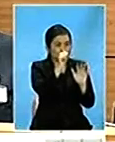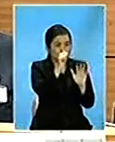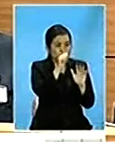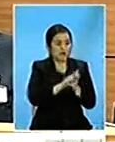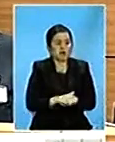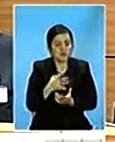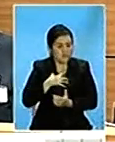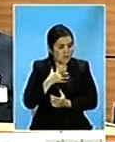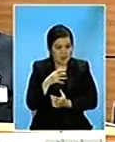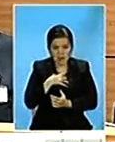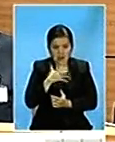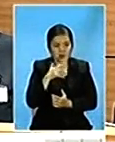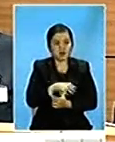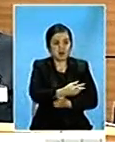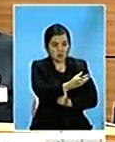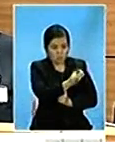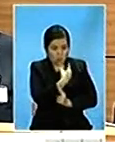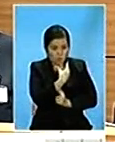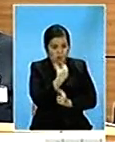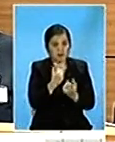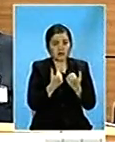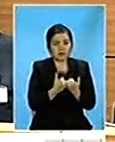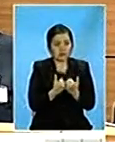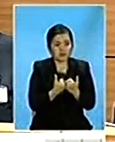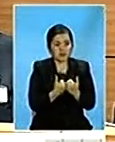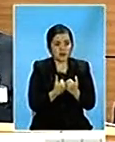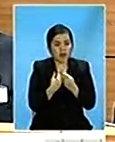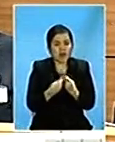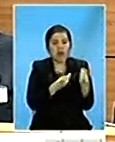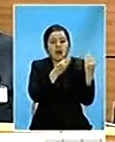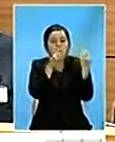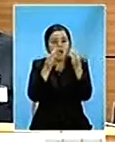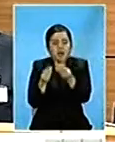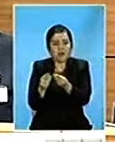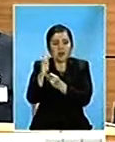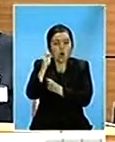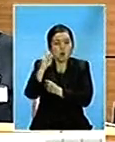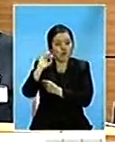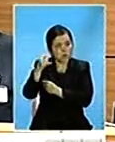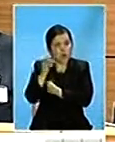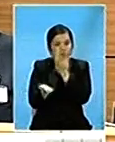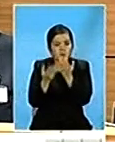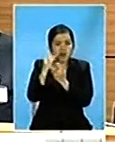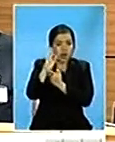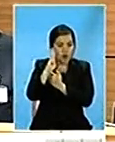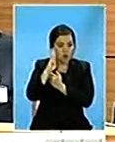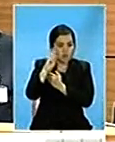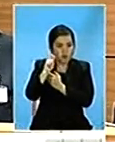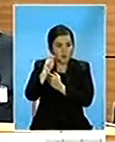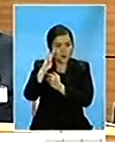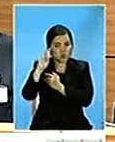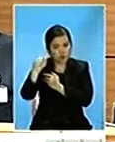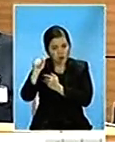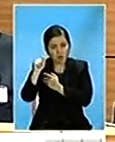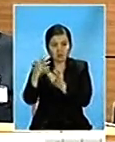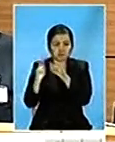ผมไม่อยากให้ที่ท่านบอกว่าท่านจะมอบให้องค์กรส่วนท้องถิ่นไม่ว่าอบต.เทศบาล